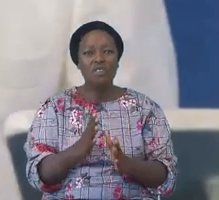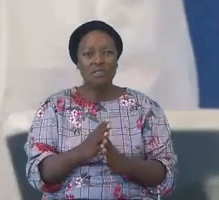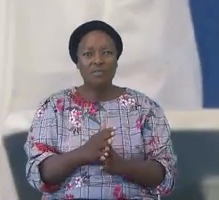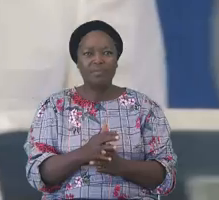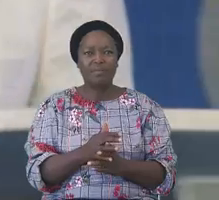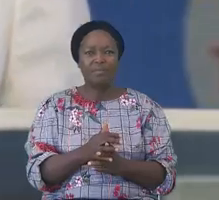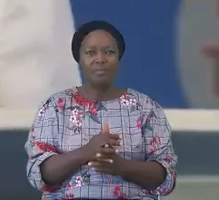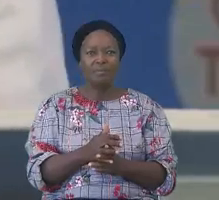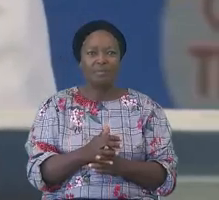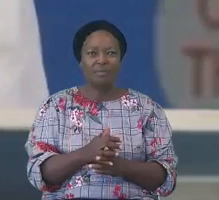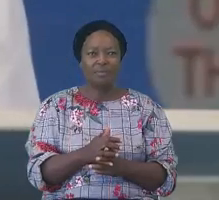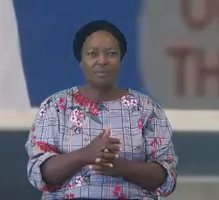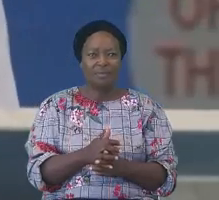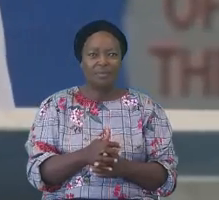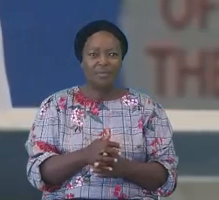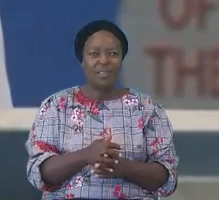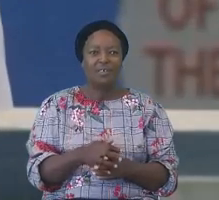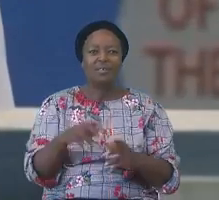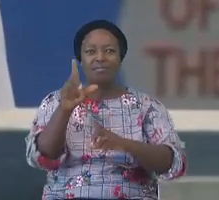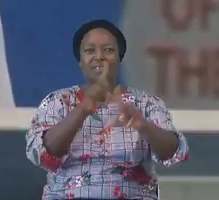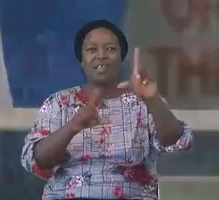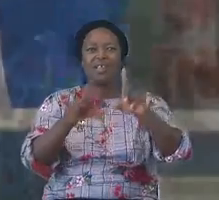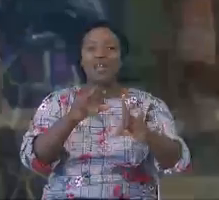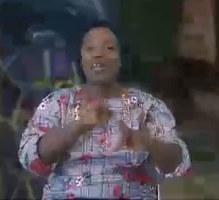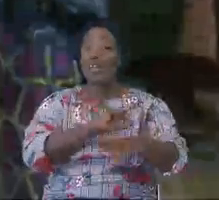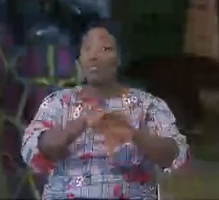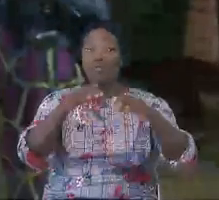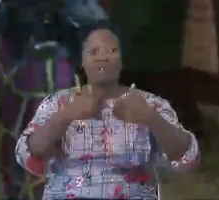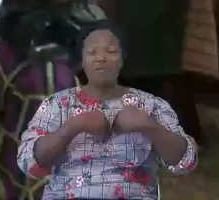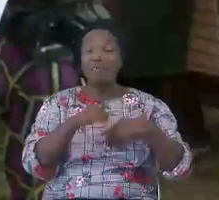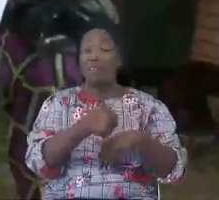dit, je suis ton ancien locataire. Il